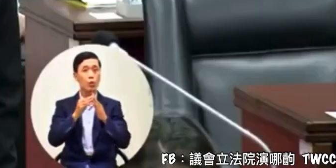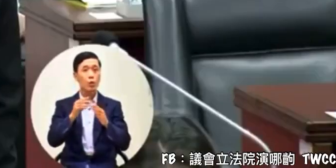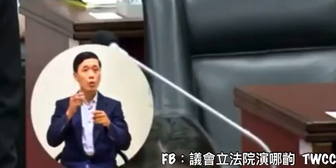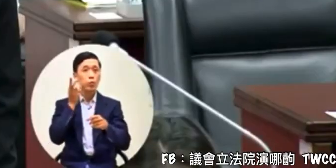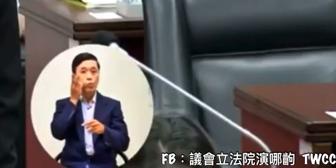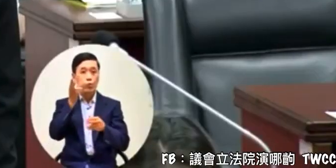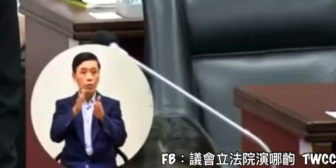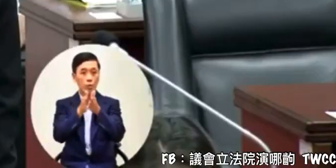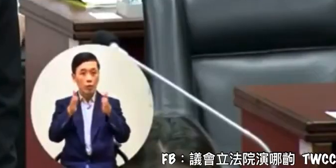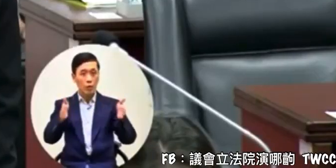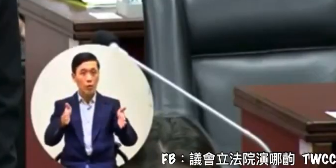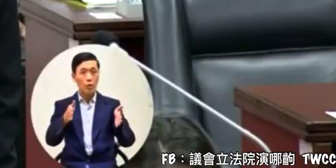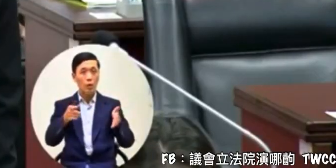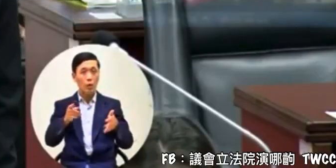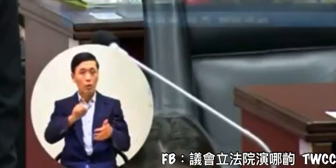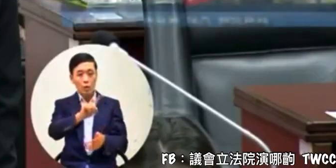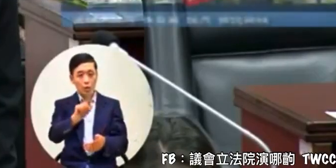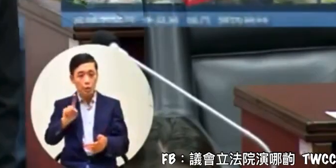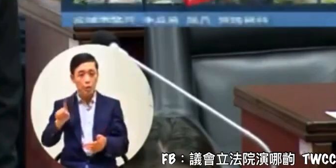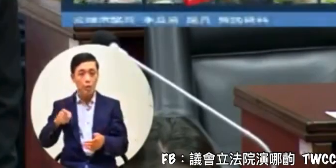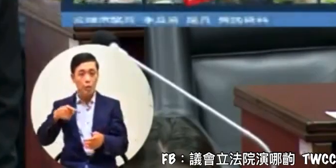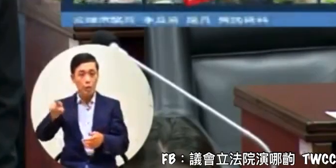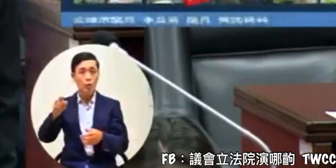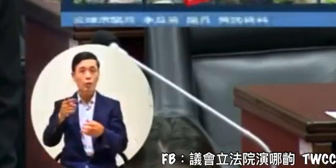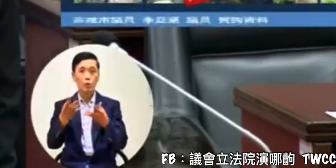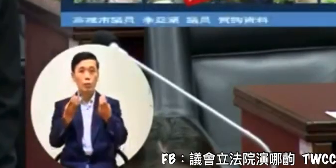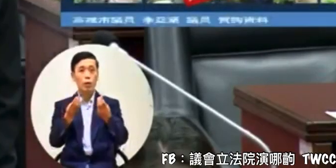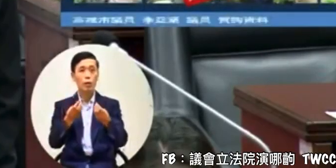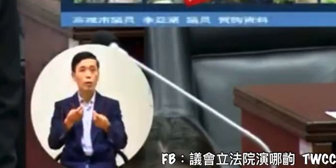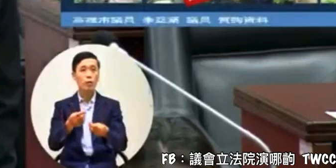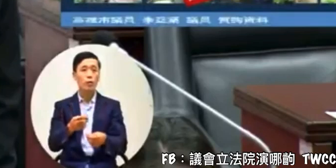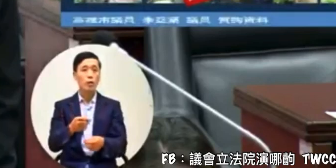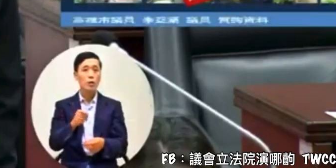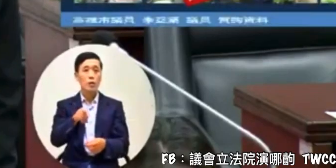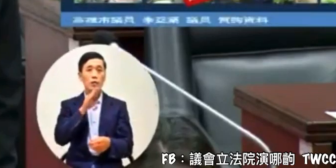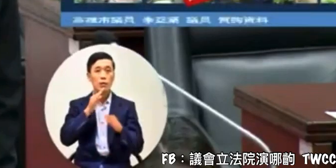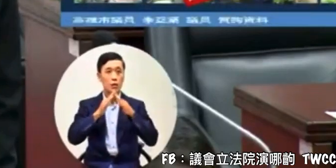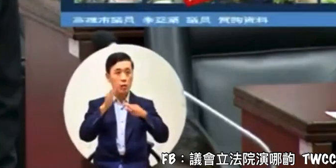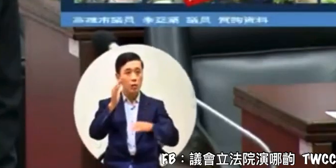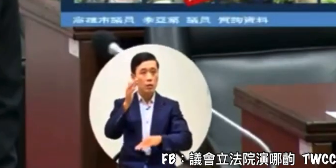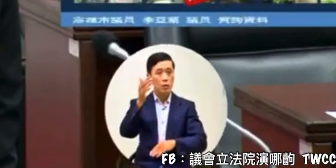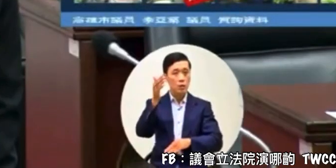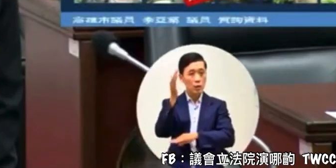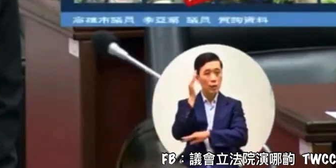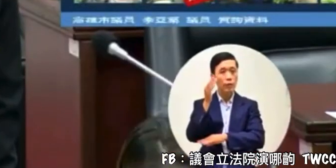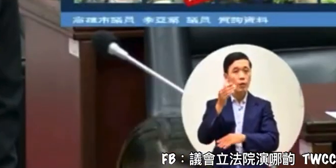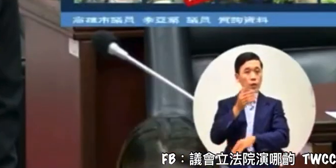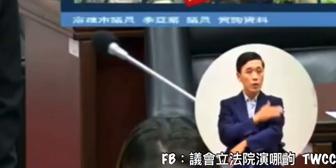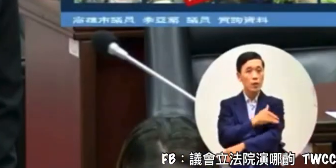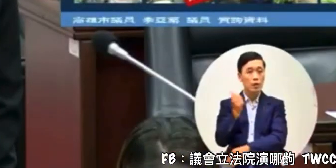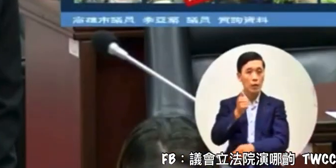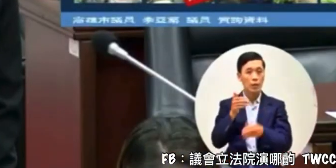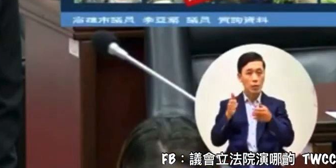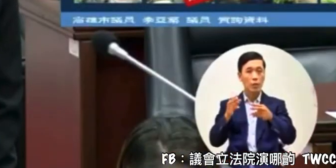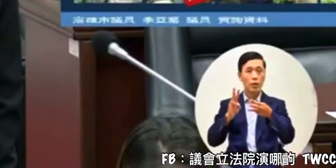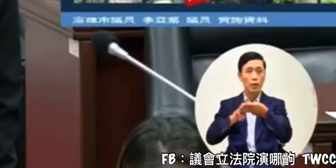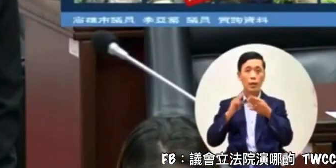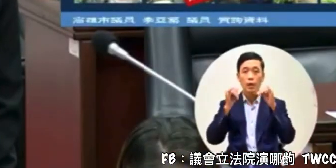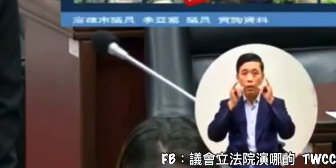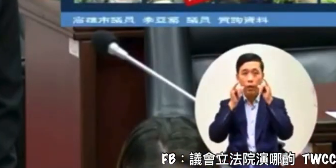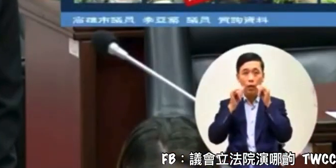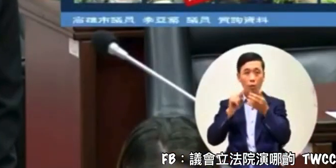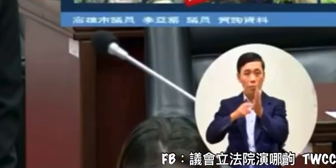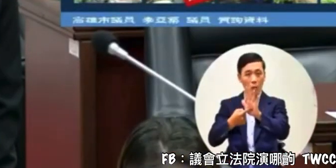月无消无息无动无静，这个就是陈其迈市府对我们田寮的交代，对我们田寮的态